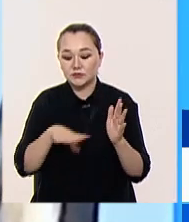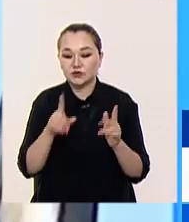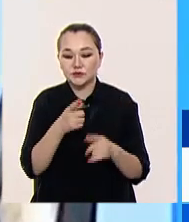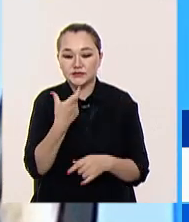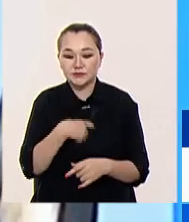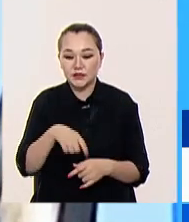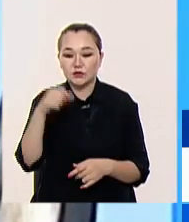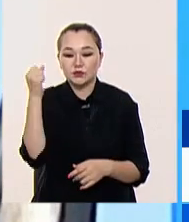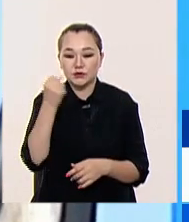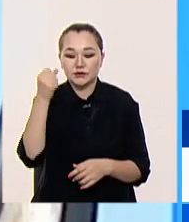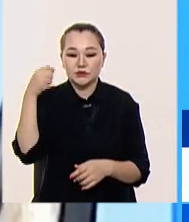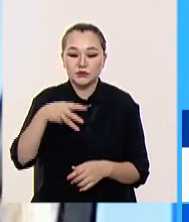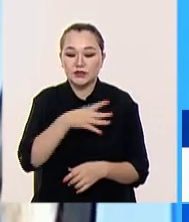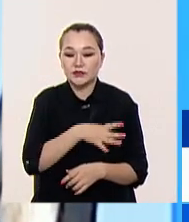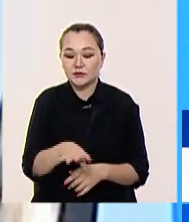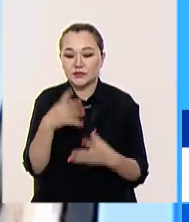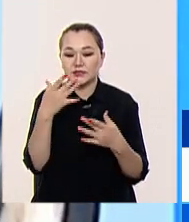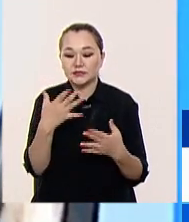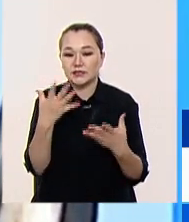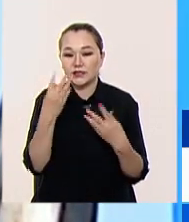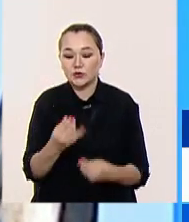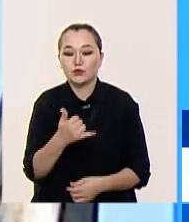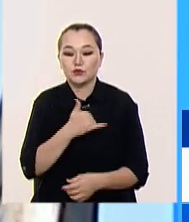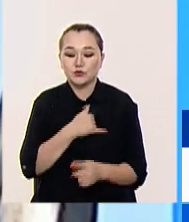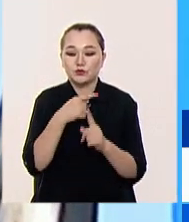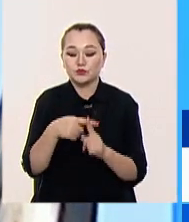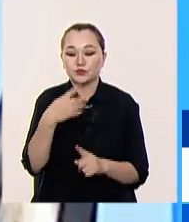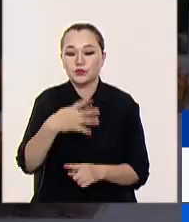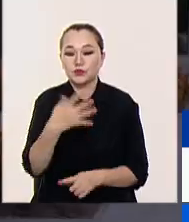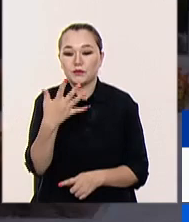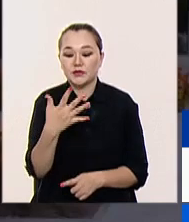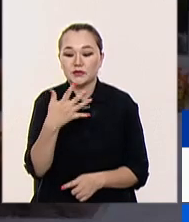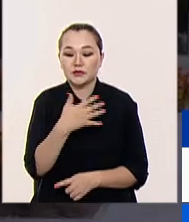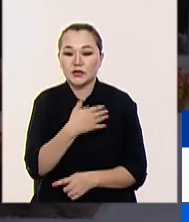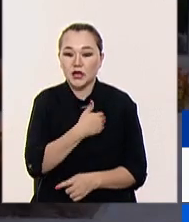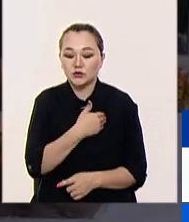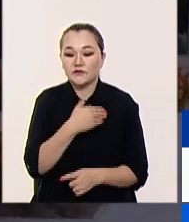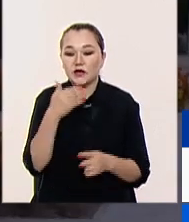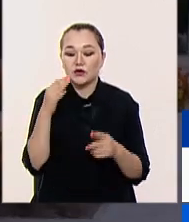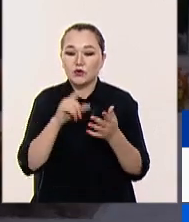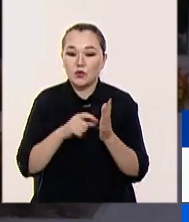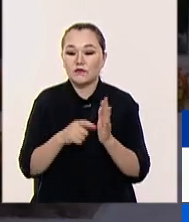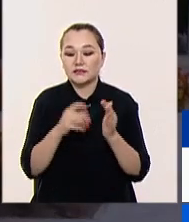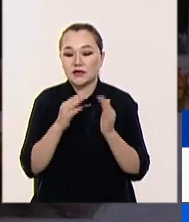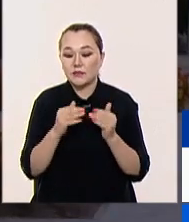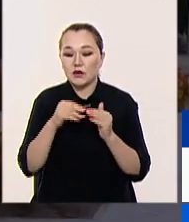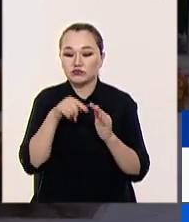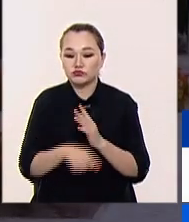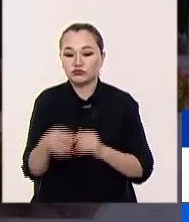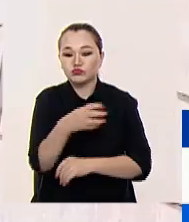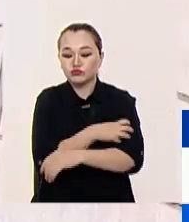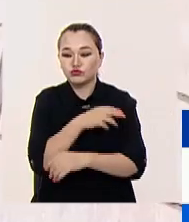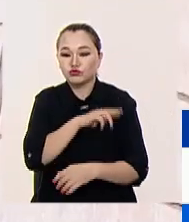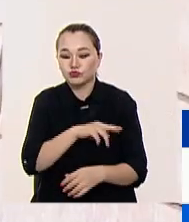заработать солнечный удар. Вот уже несколько дней у нас плюс 45 градусов. В офисах и домах горожан на полную мощность